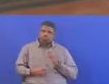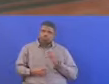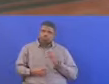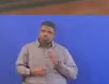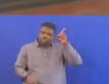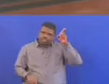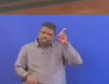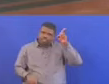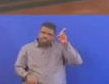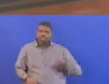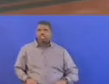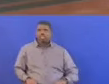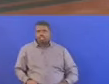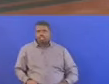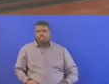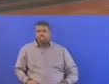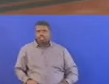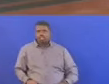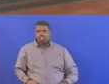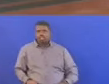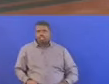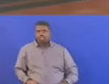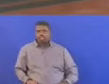kwa bao moja kwa nunge. Na